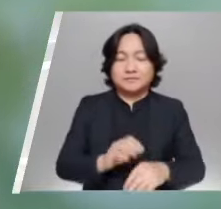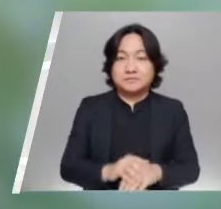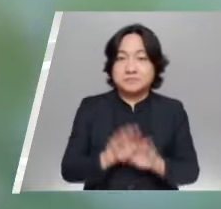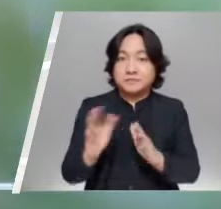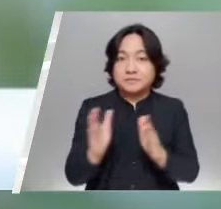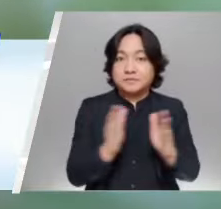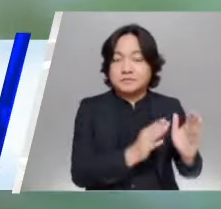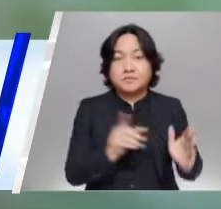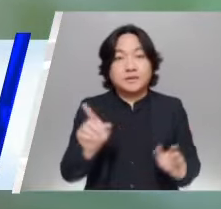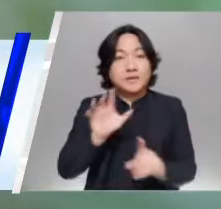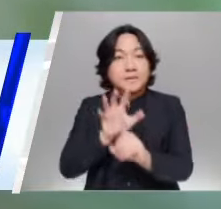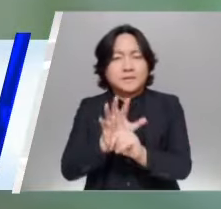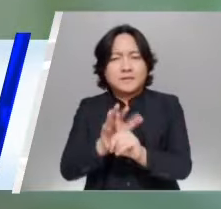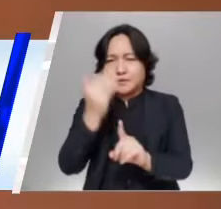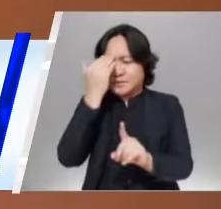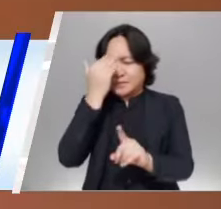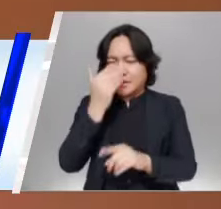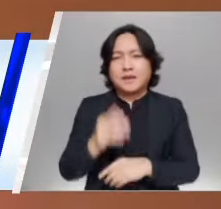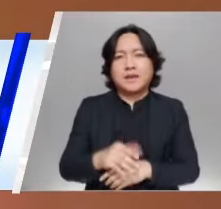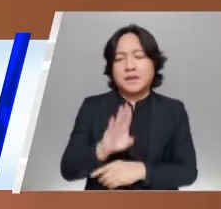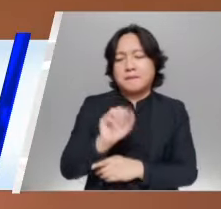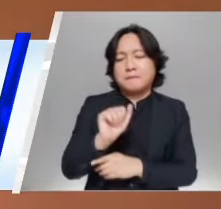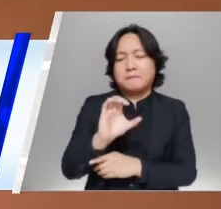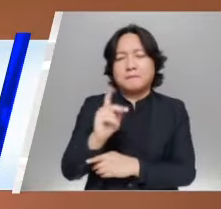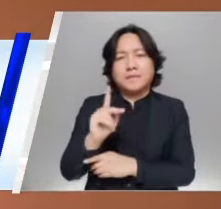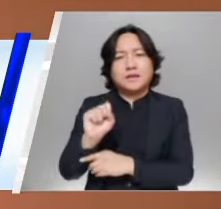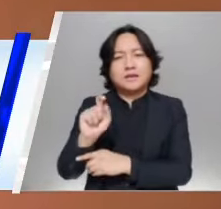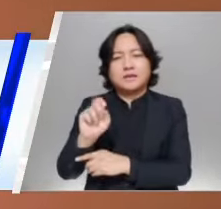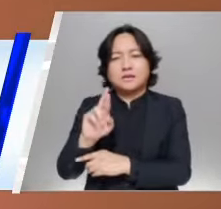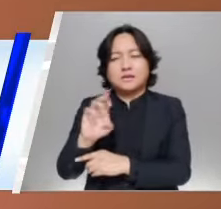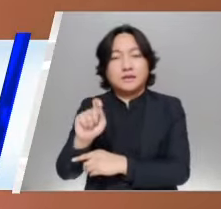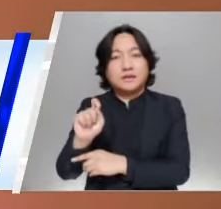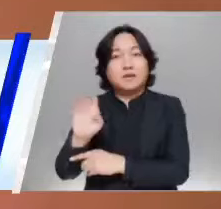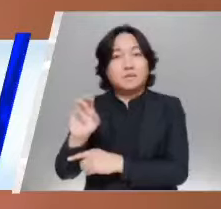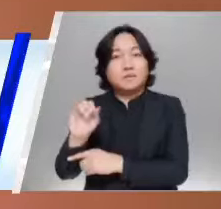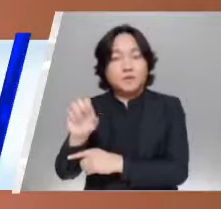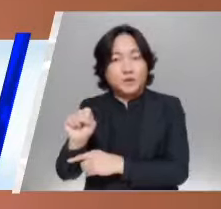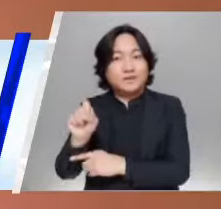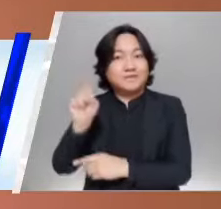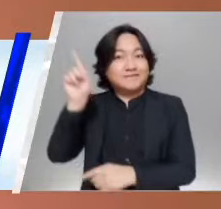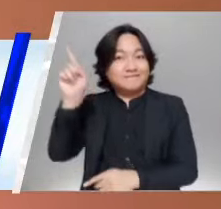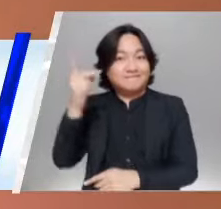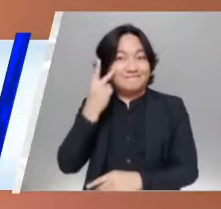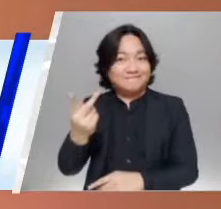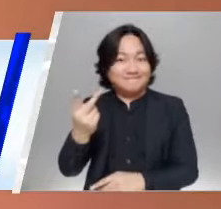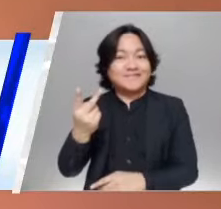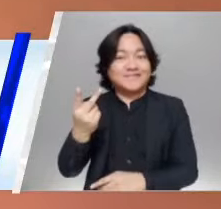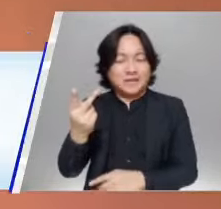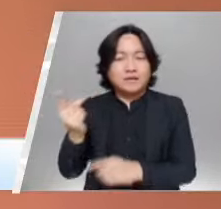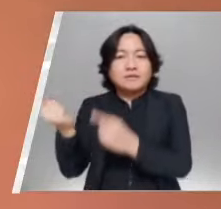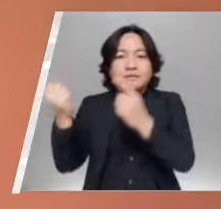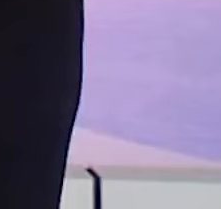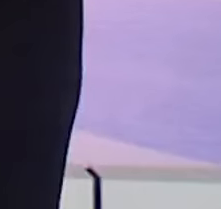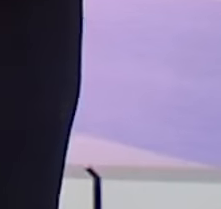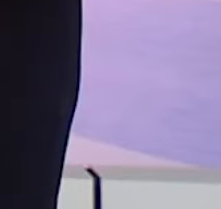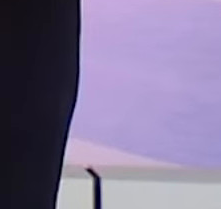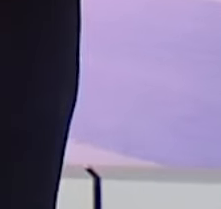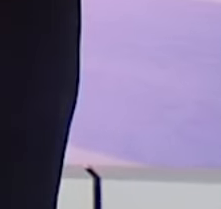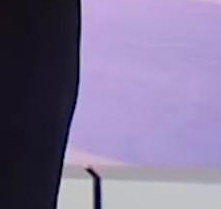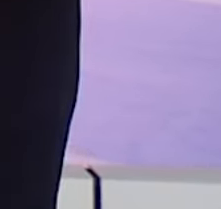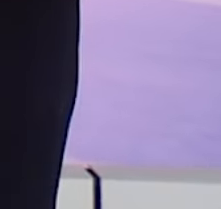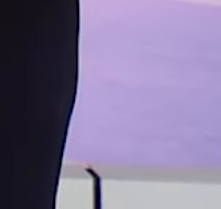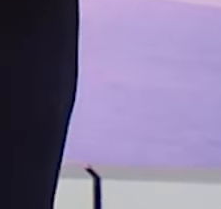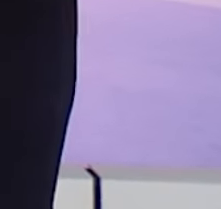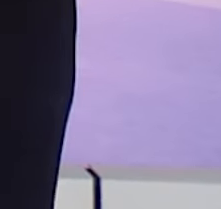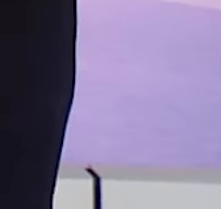ng Backstreet Boys dahil ang member nitong si Nick Carter magkukonsert dito sa Pilipinas sa Marso.